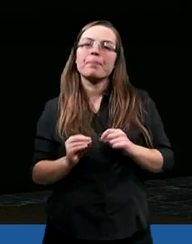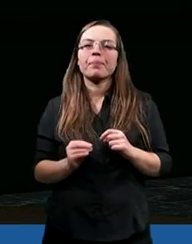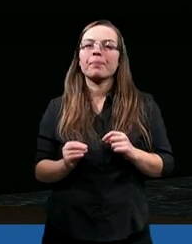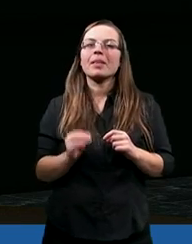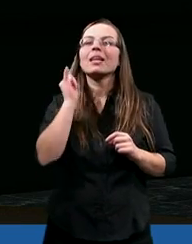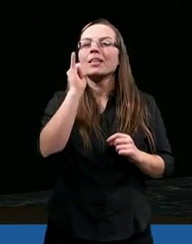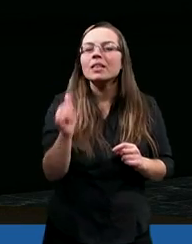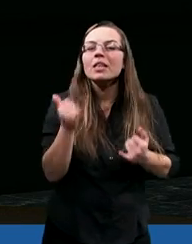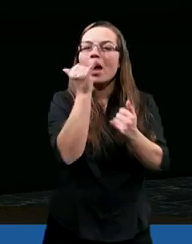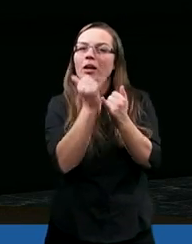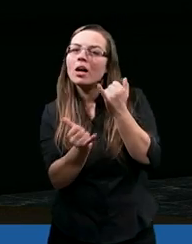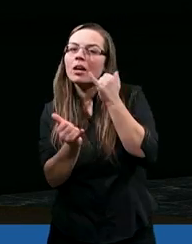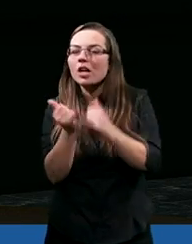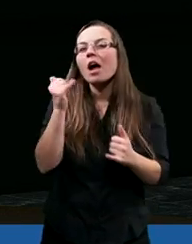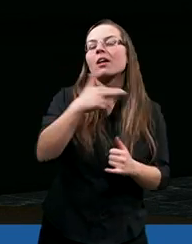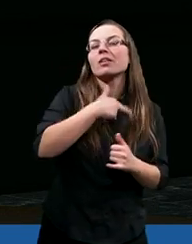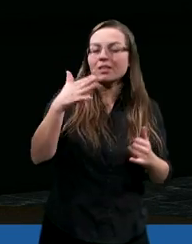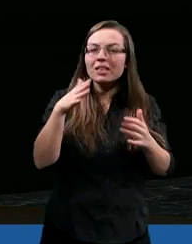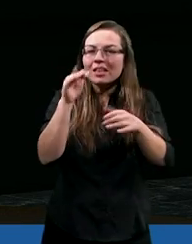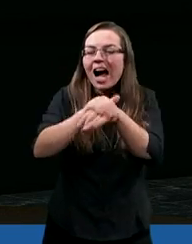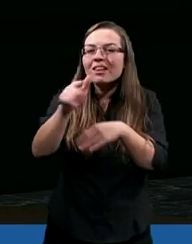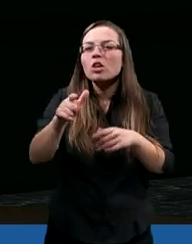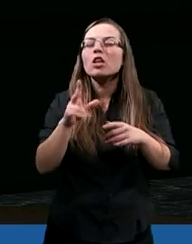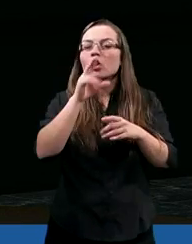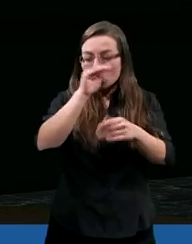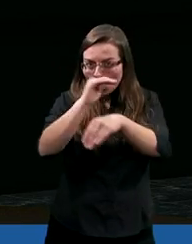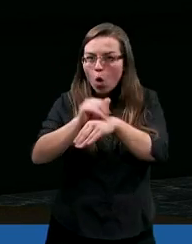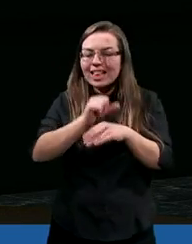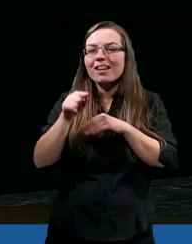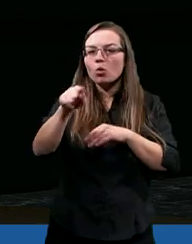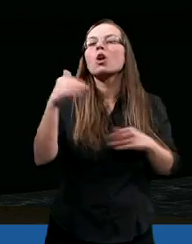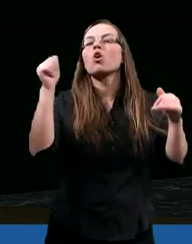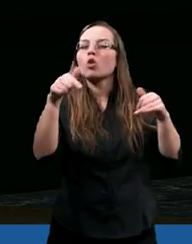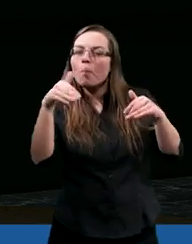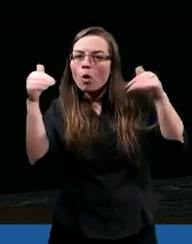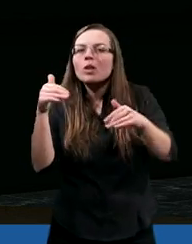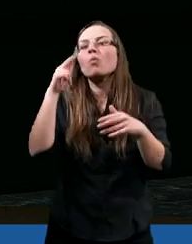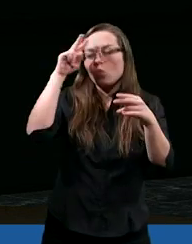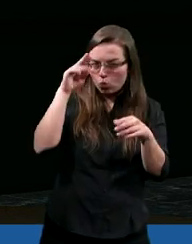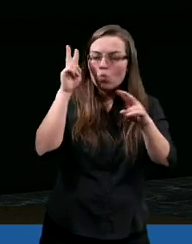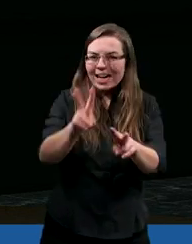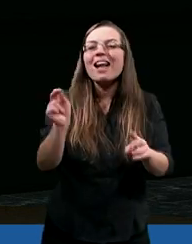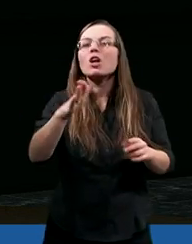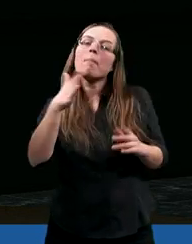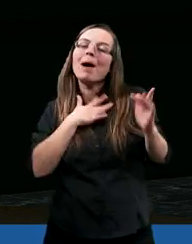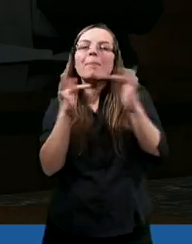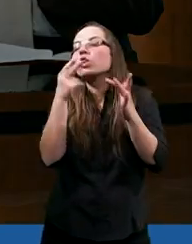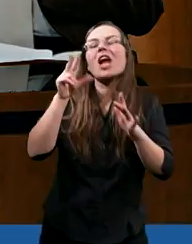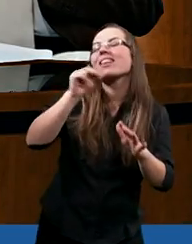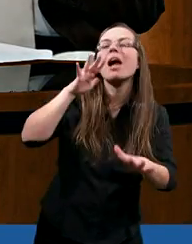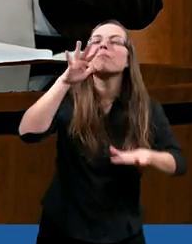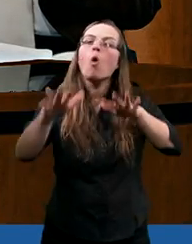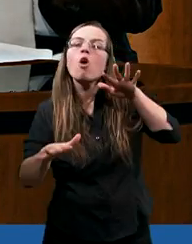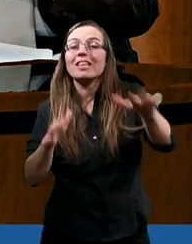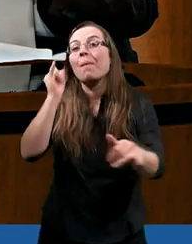i jeżeli nasze opinie są z nim zgodne, to możemy uznać, że mamy rację, że nie błądzimy.